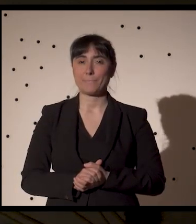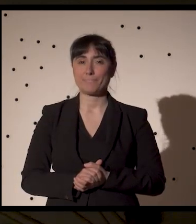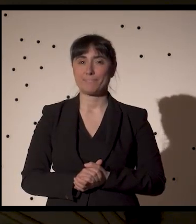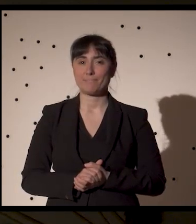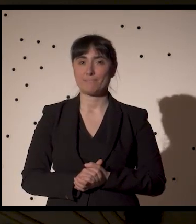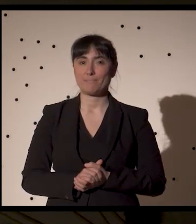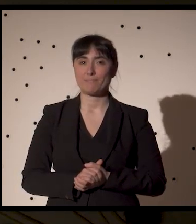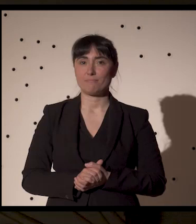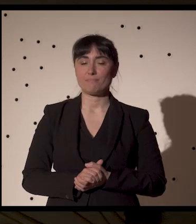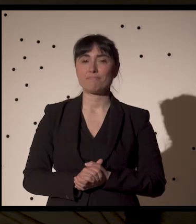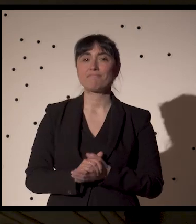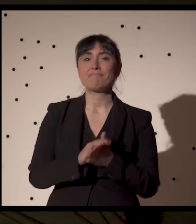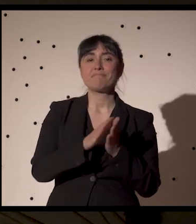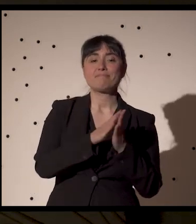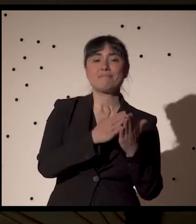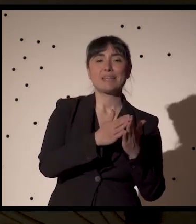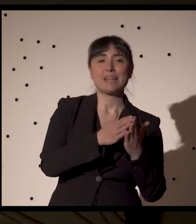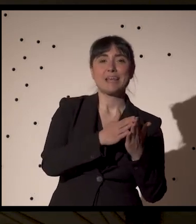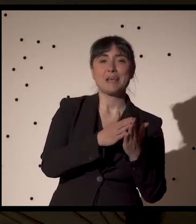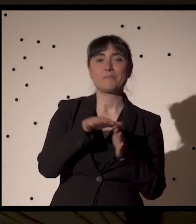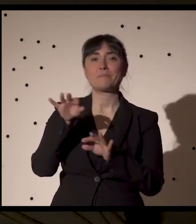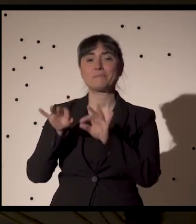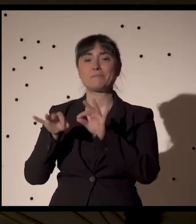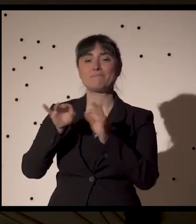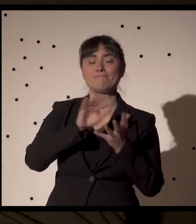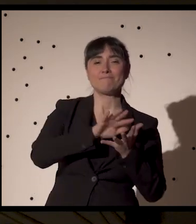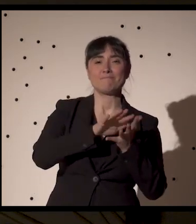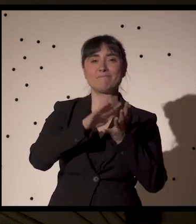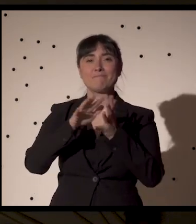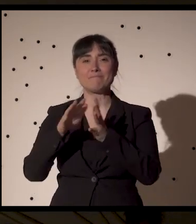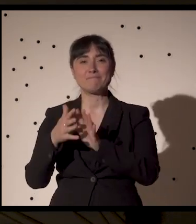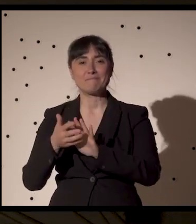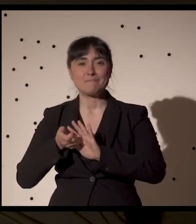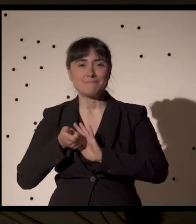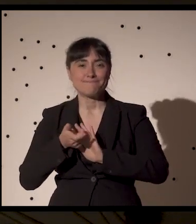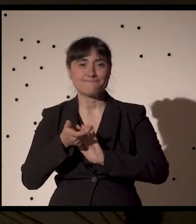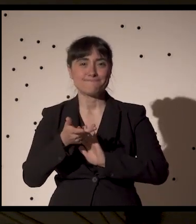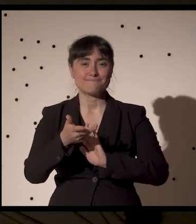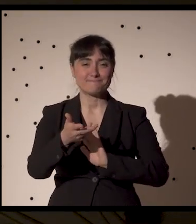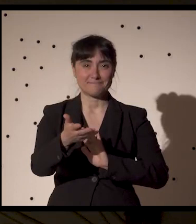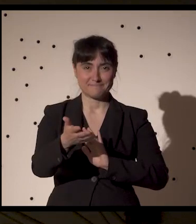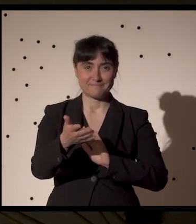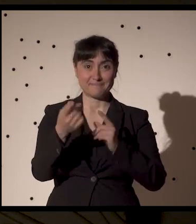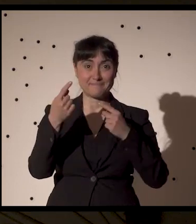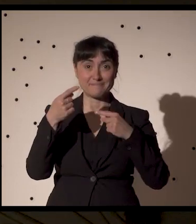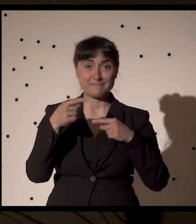adattamenti romanzeschi e uno dei vari punti di vista o delle varie prospettive o dei vari figli attraverso i